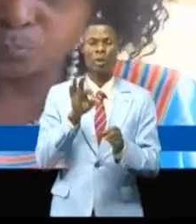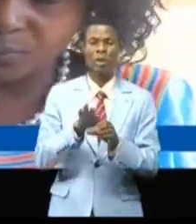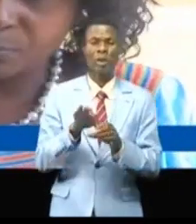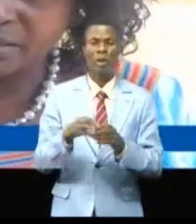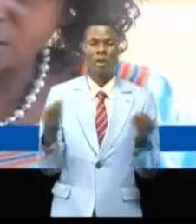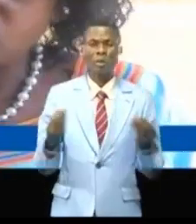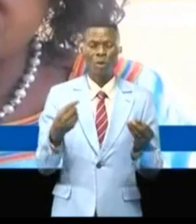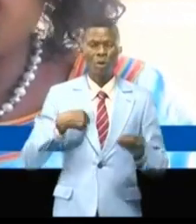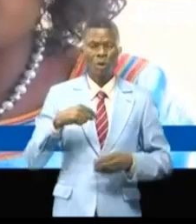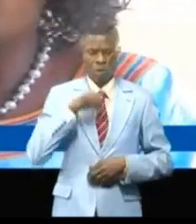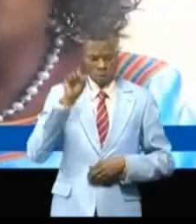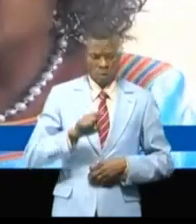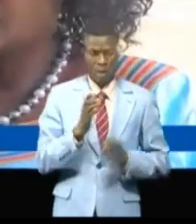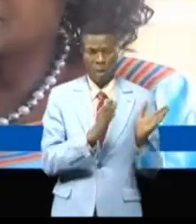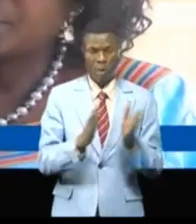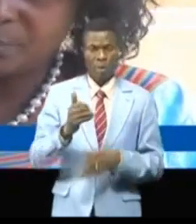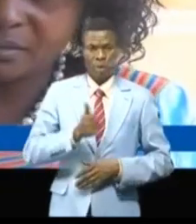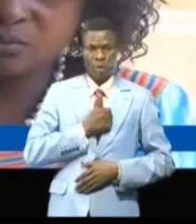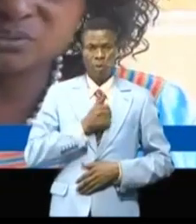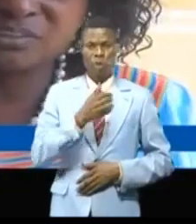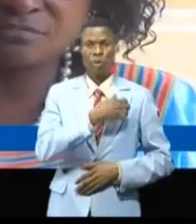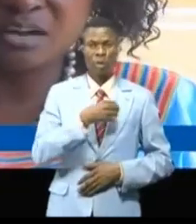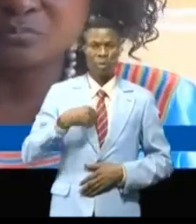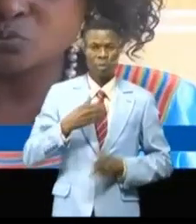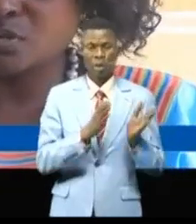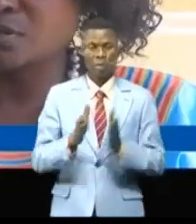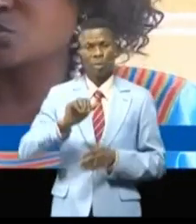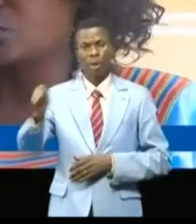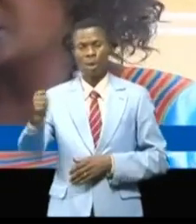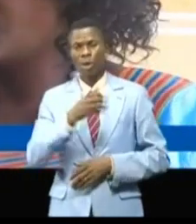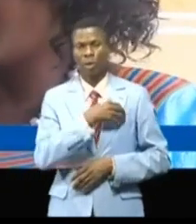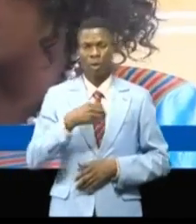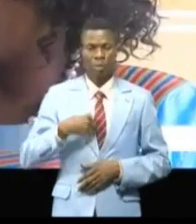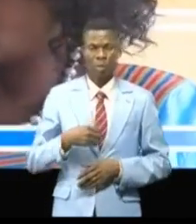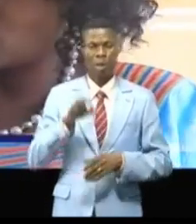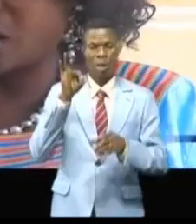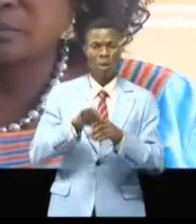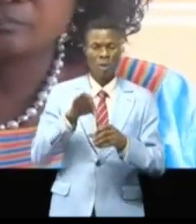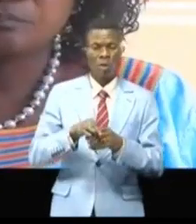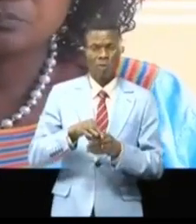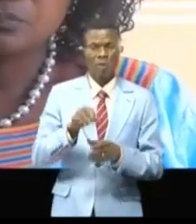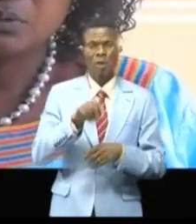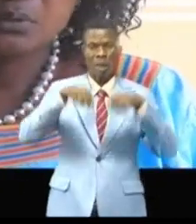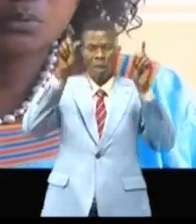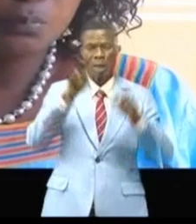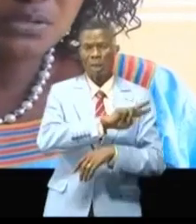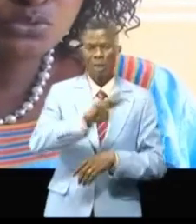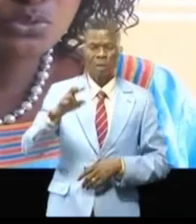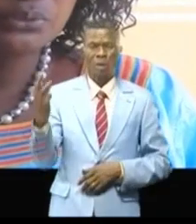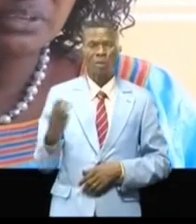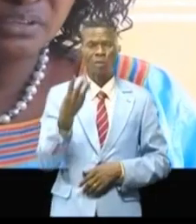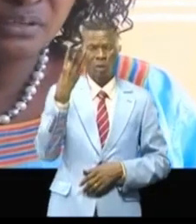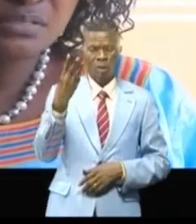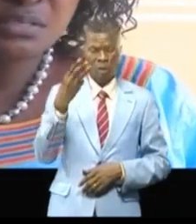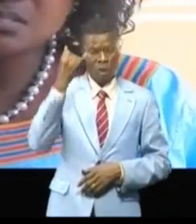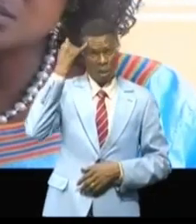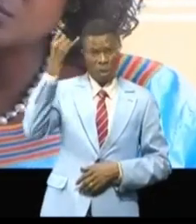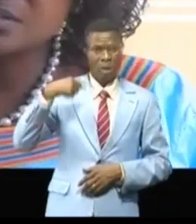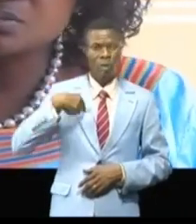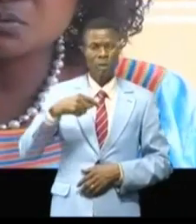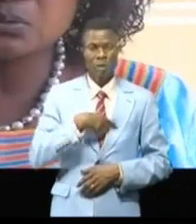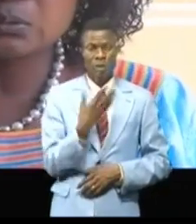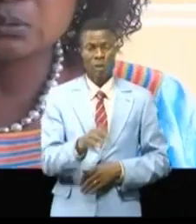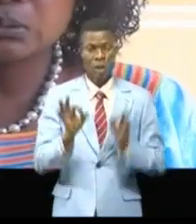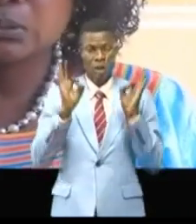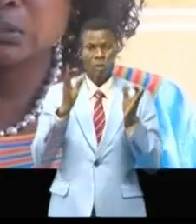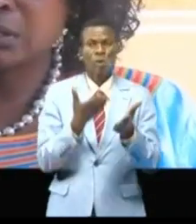nous préparer, nous les femmes, préparer d'autres femmes aux élections de 2023. Nous pensons que ces